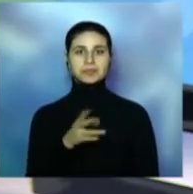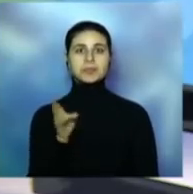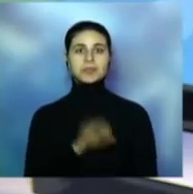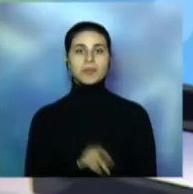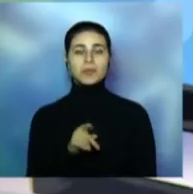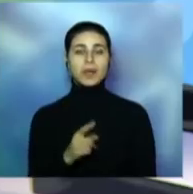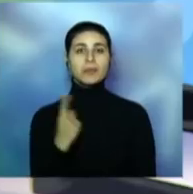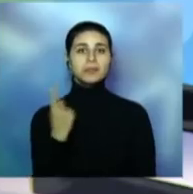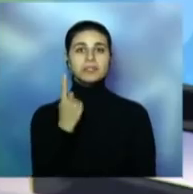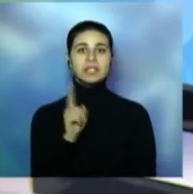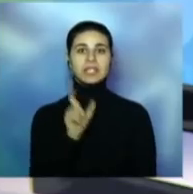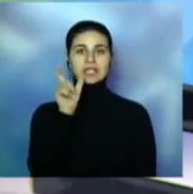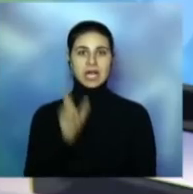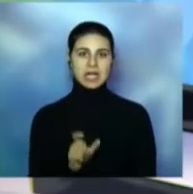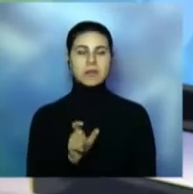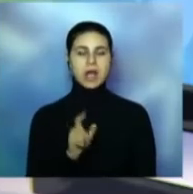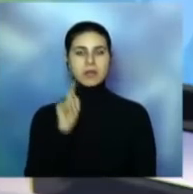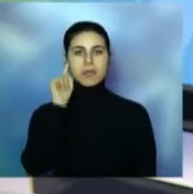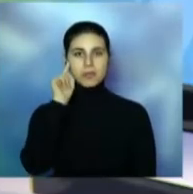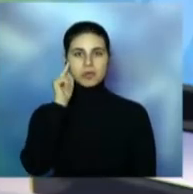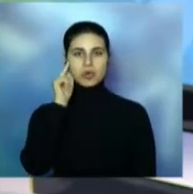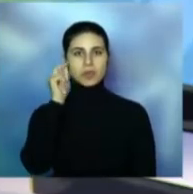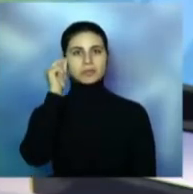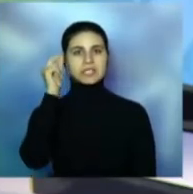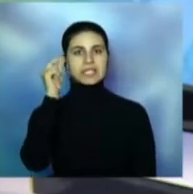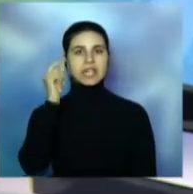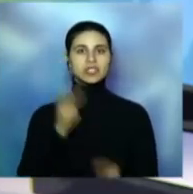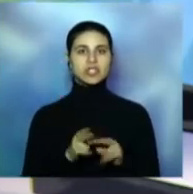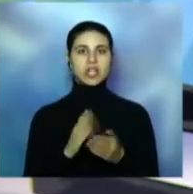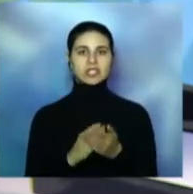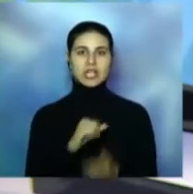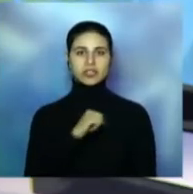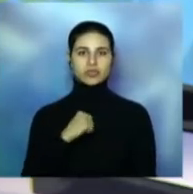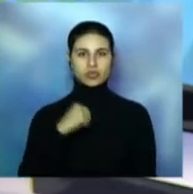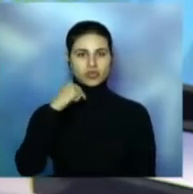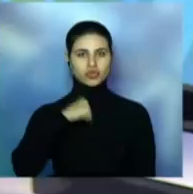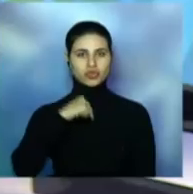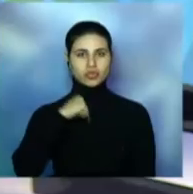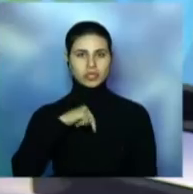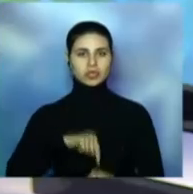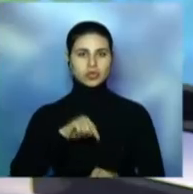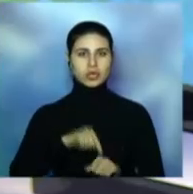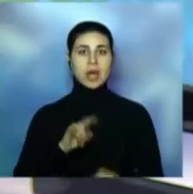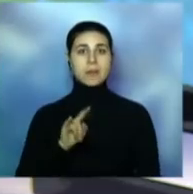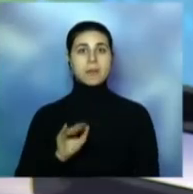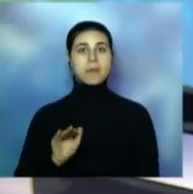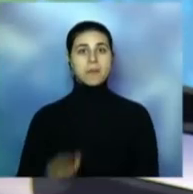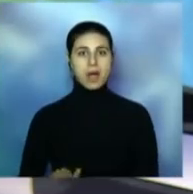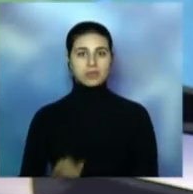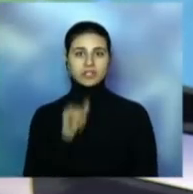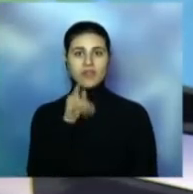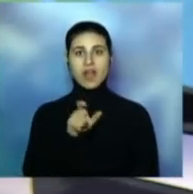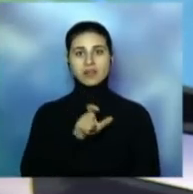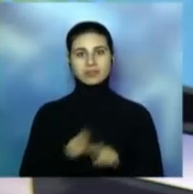მაგრამ უპირველესი რაც ადამიანს უვითარდება ფსიქიკაში, ეს არის ემოციური შრე. სუპატაცკუნა ბავშვმაც კი რას